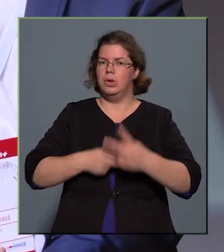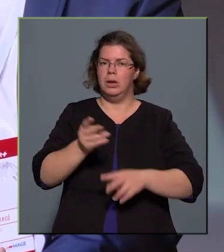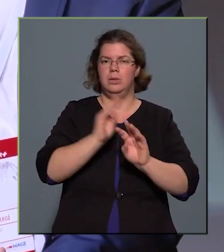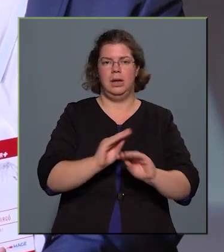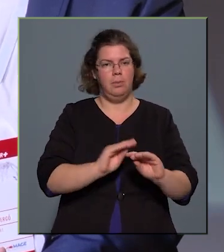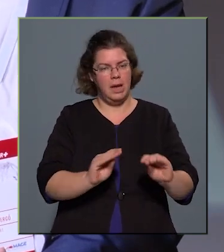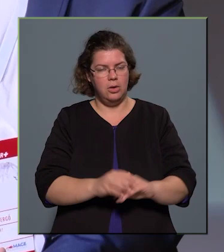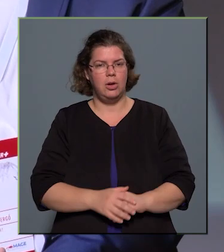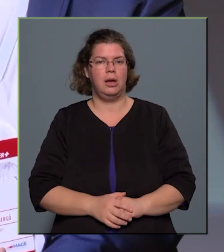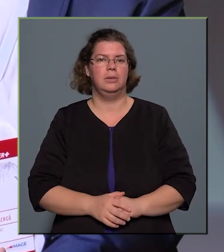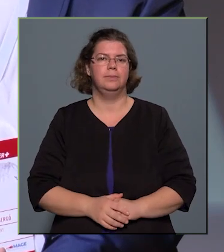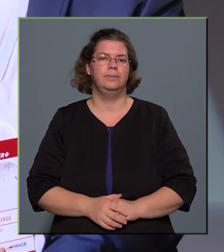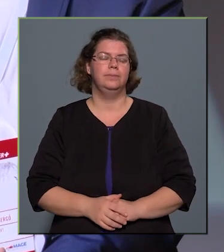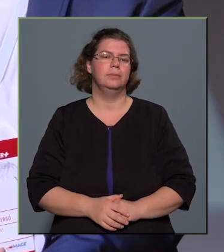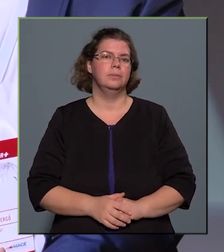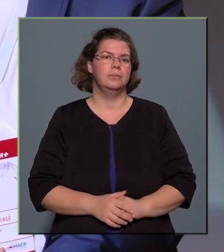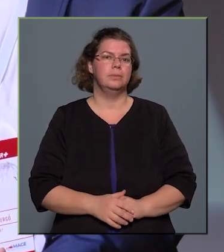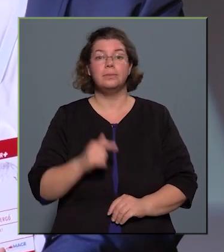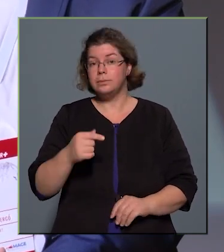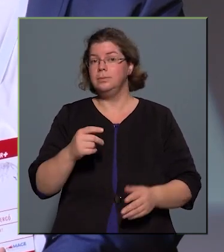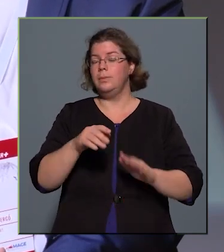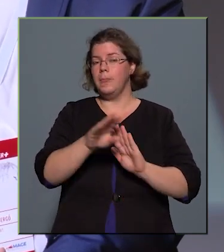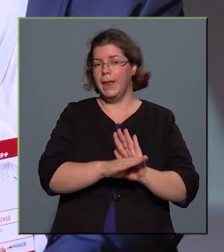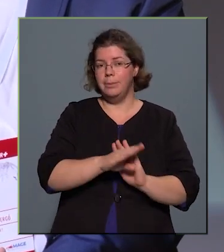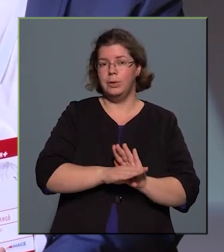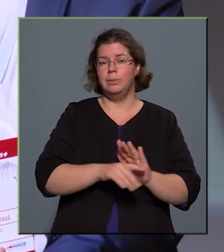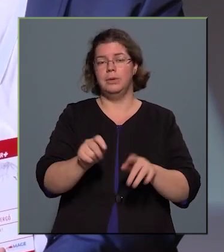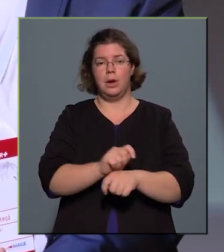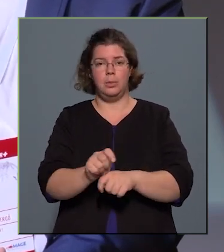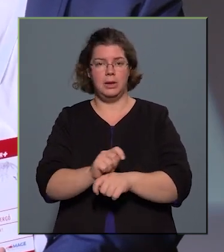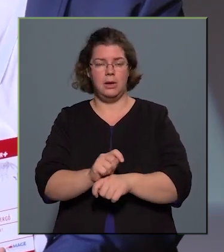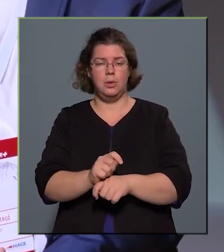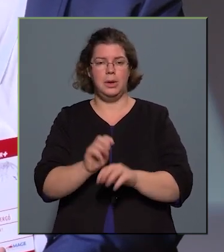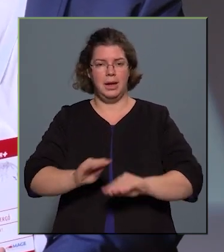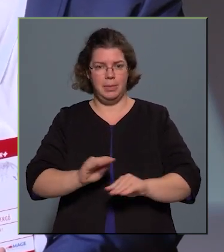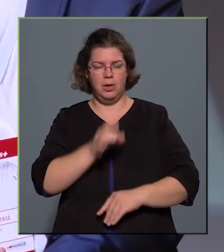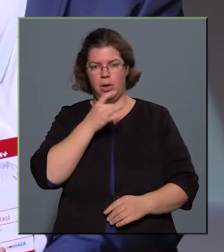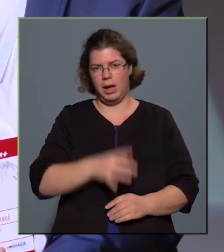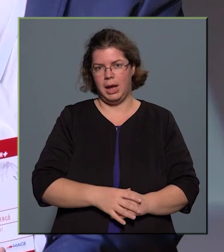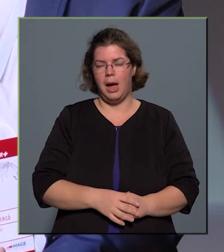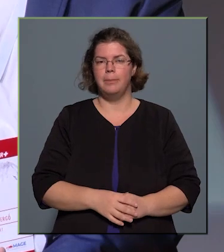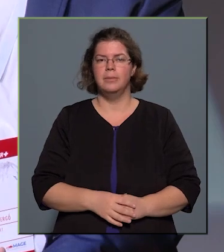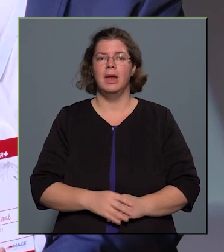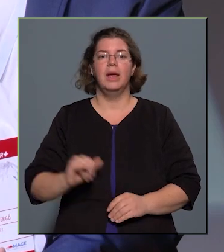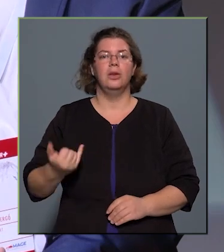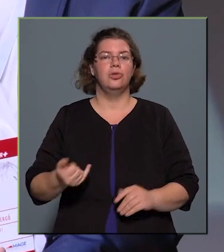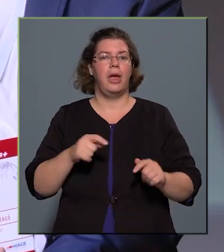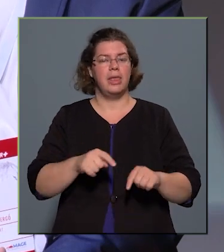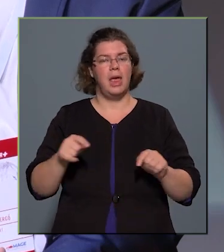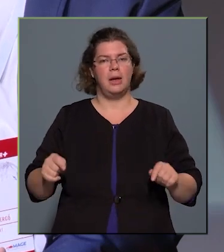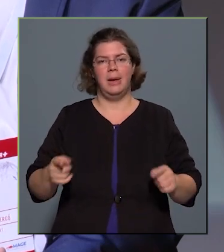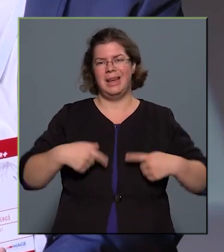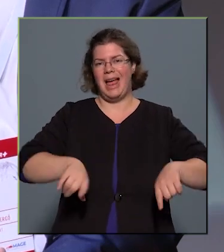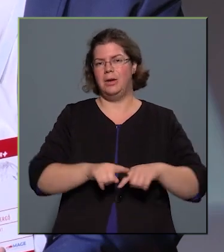képzések, ezek programozói, karbantartói képzések inkább, és ezekben ugye nálunk